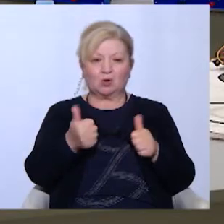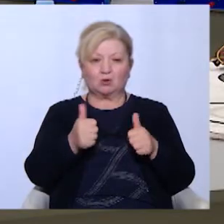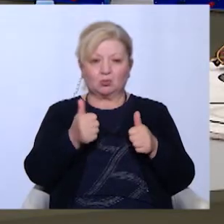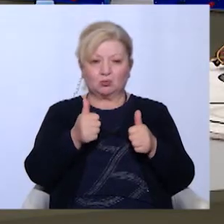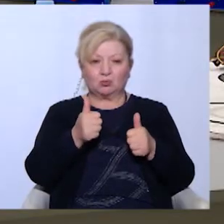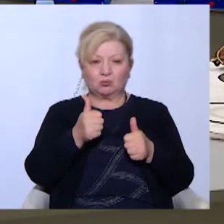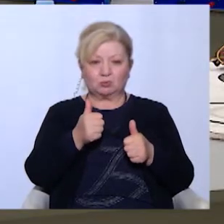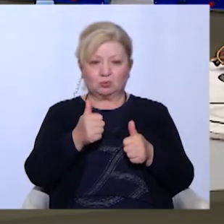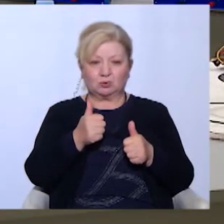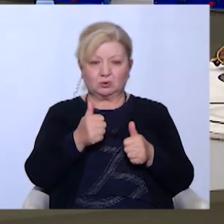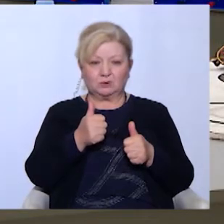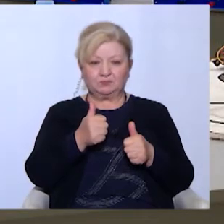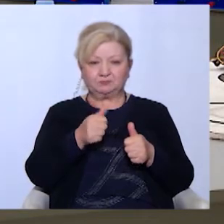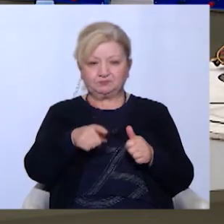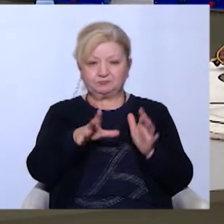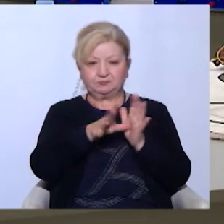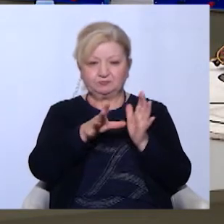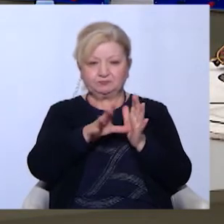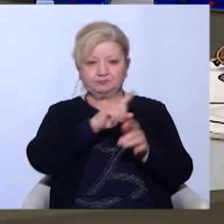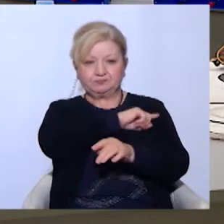გააკეთოს. როგორ შევქვნათ ახლა ეს